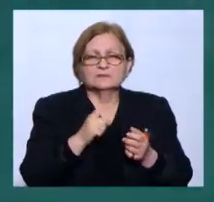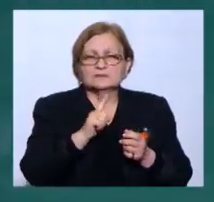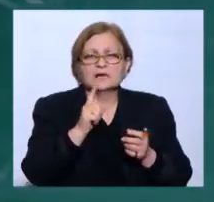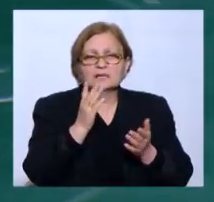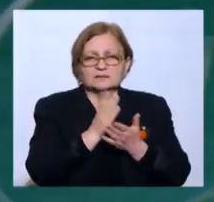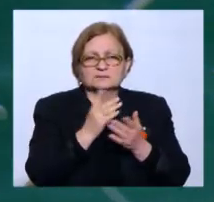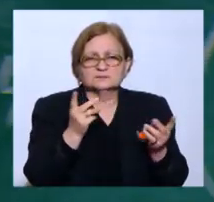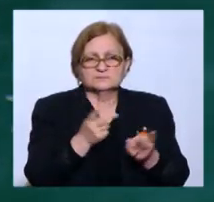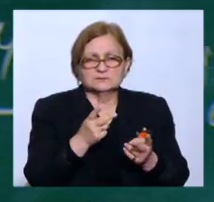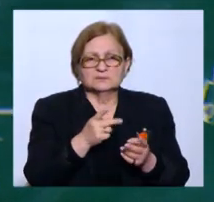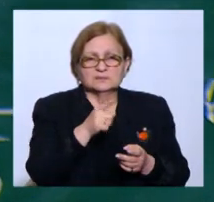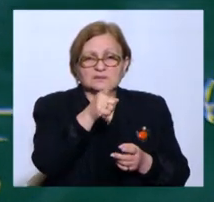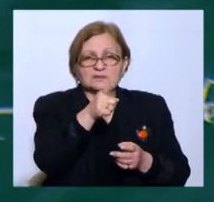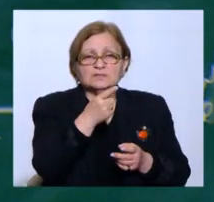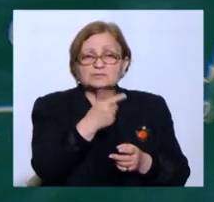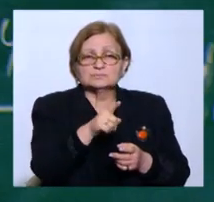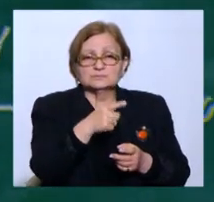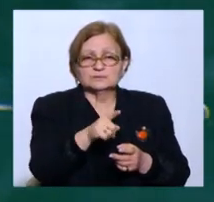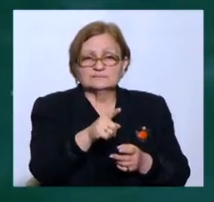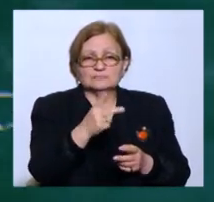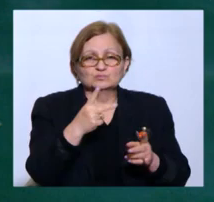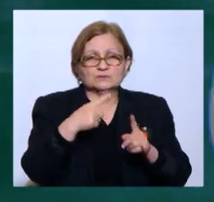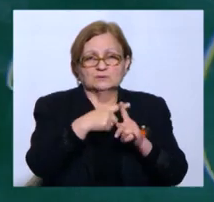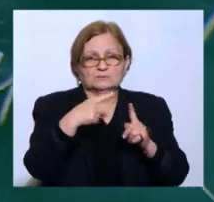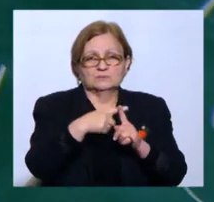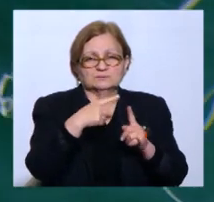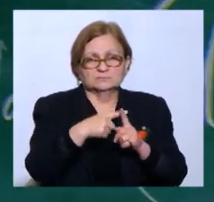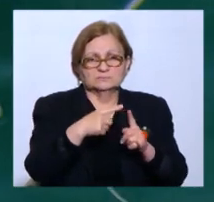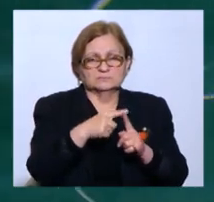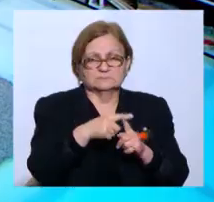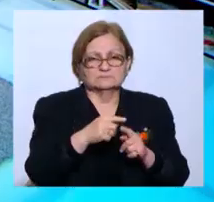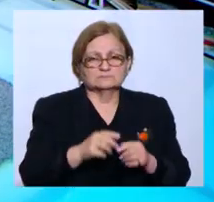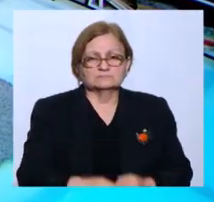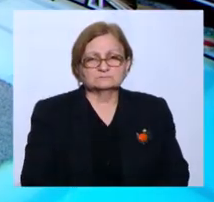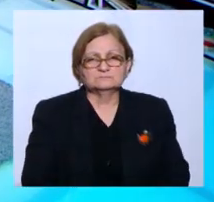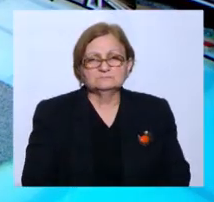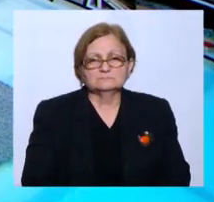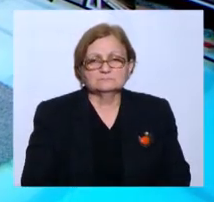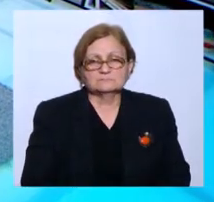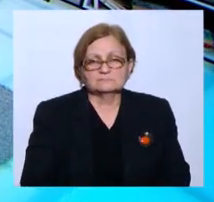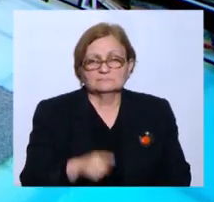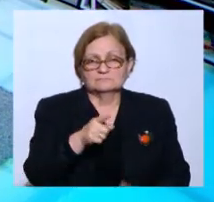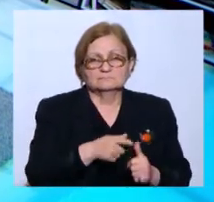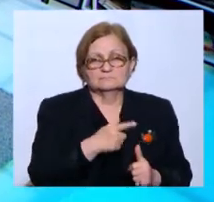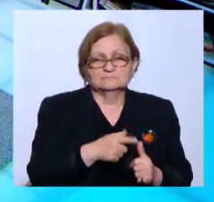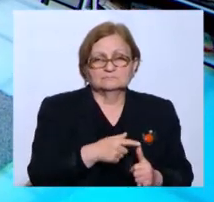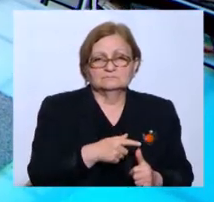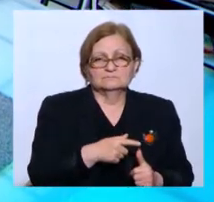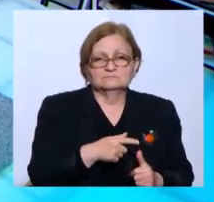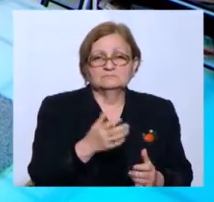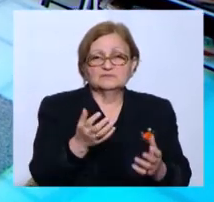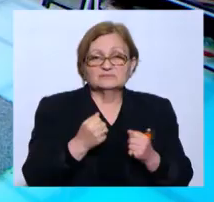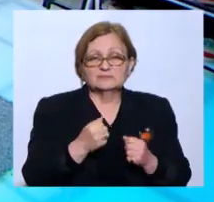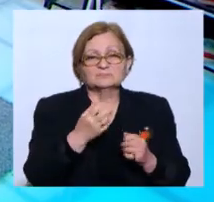საჭირო? რომ ჩვენ ეს წუთები უნდა შევკრიბოთ. აი ეს. და ამას ეწოდება არითმეტიკული და